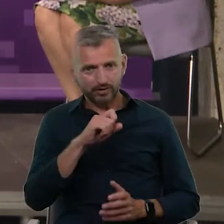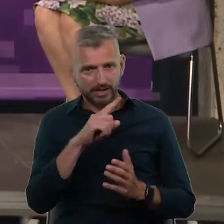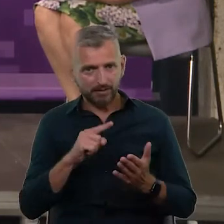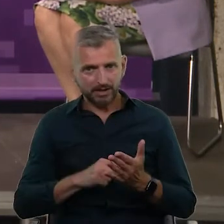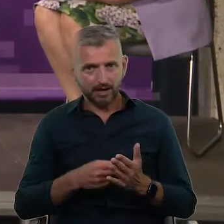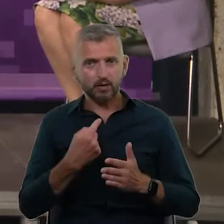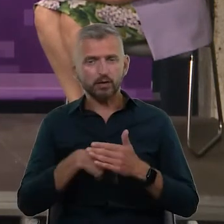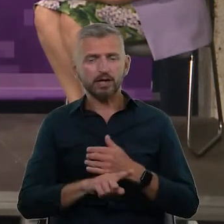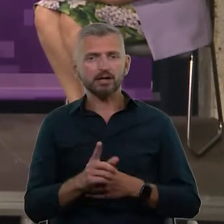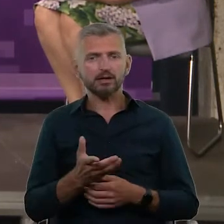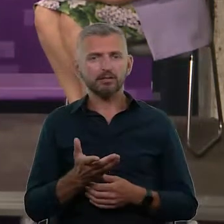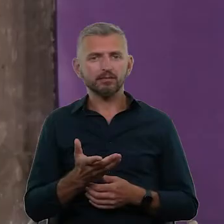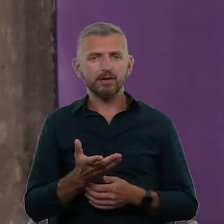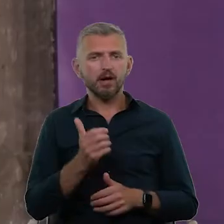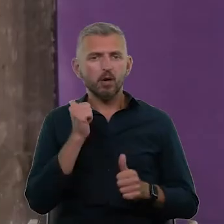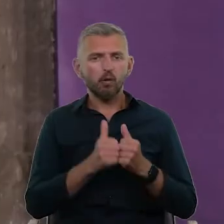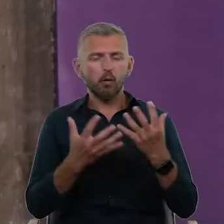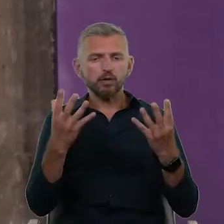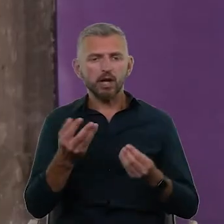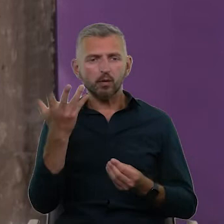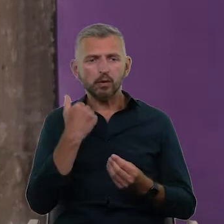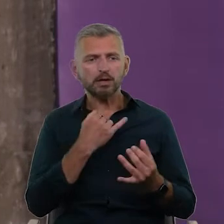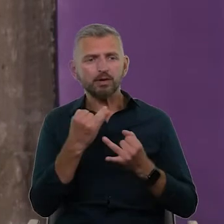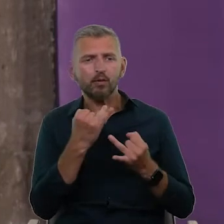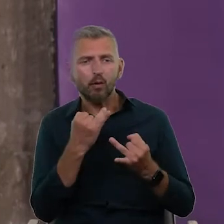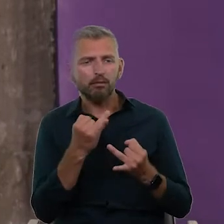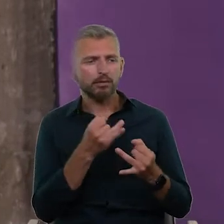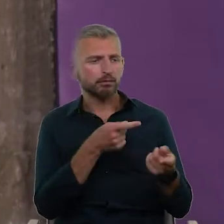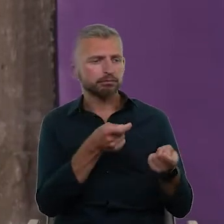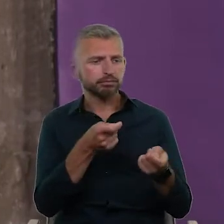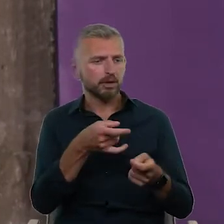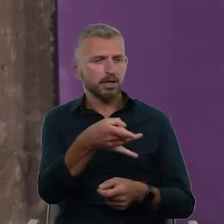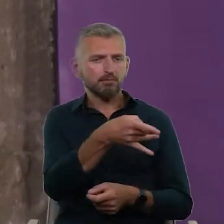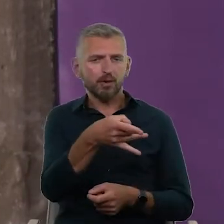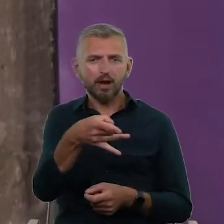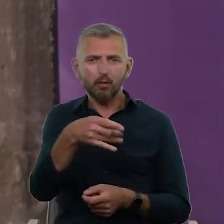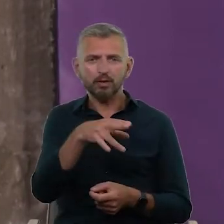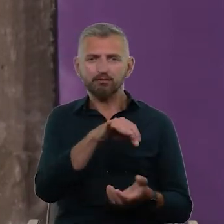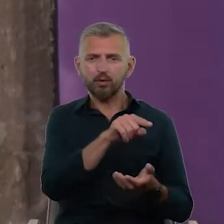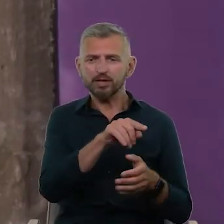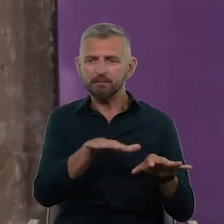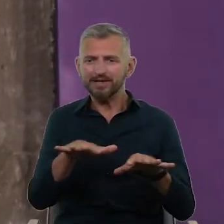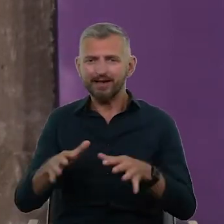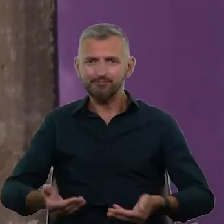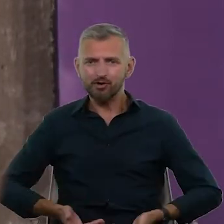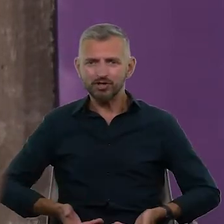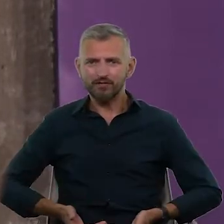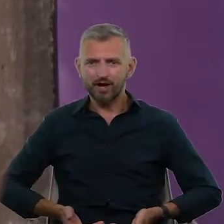запитання. Оскільки от кожен день, коли ми спілкуємося, їздимо по районах по цих місцях